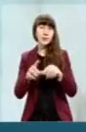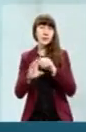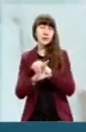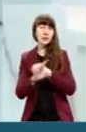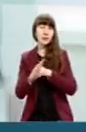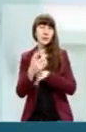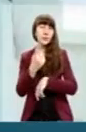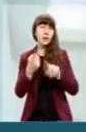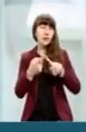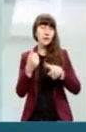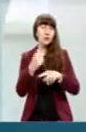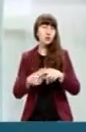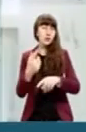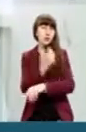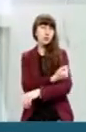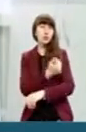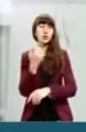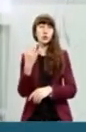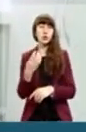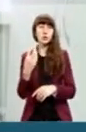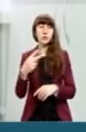более 324 тысяч человек, или